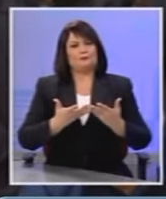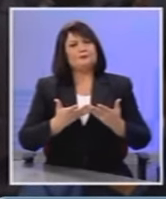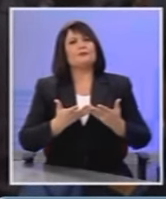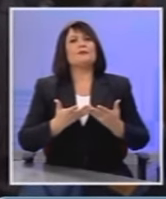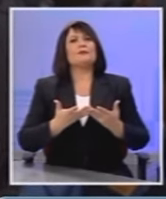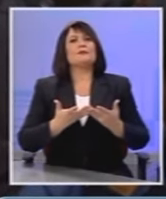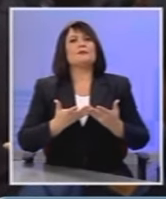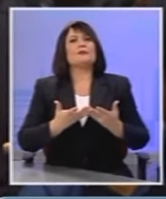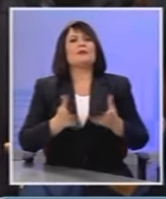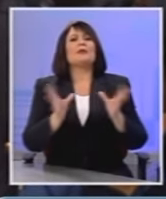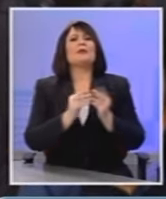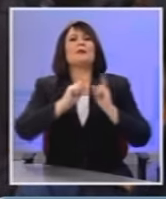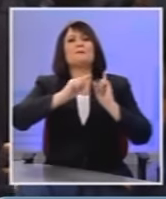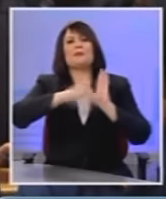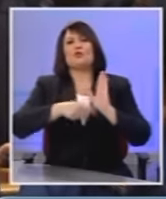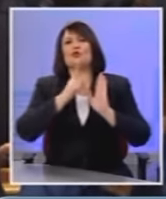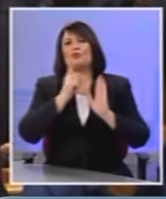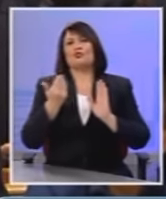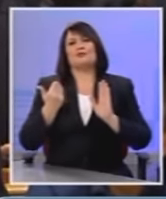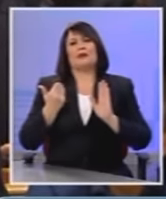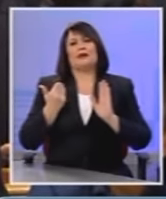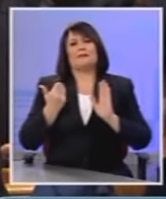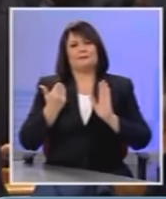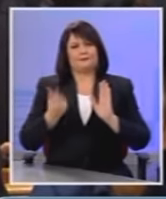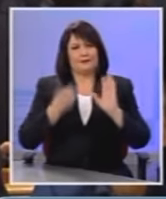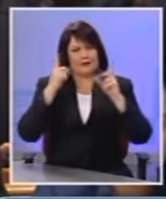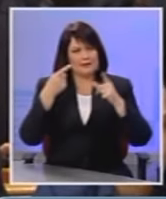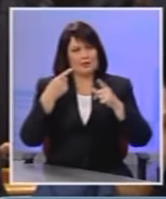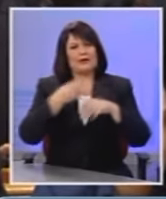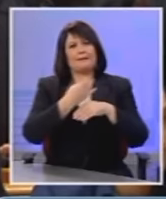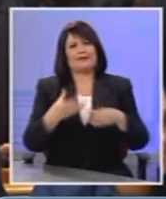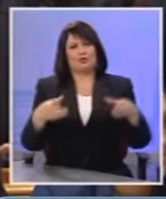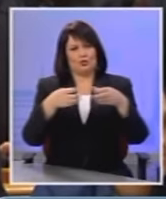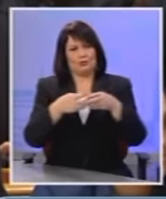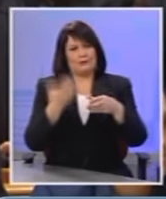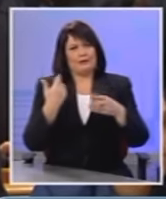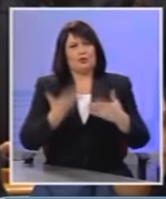Προϋπολογισμό μνημονιακό, όπως και ο προηγούμενος, της συγκυβέρνησης Νέας Δημοκρατίας και ΠΑΣΟ.